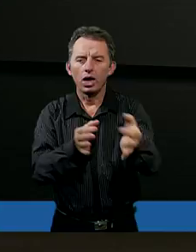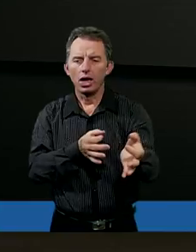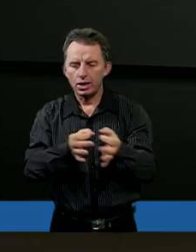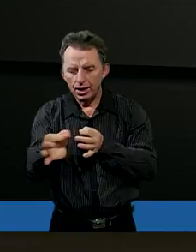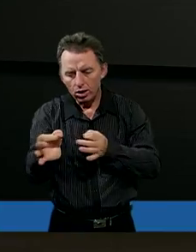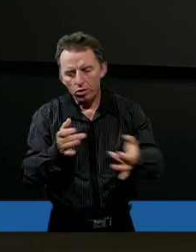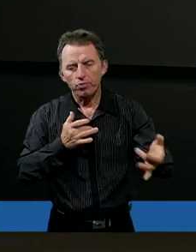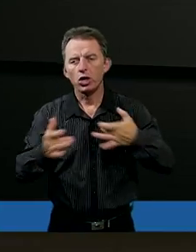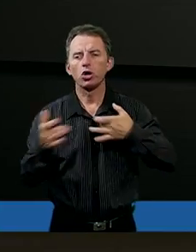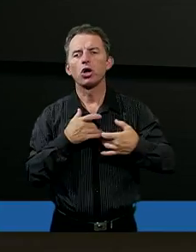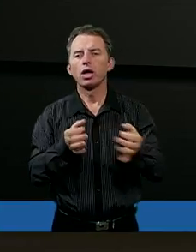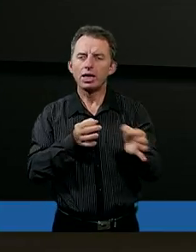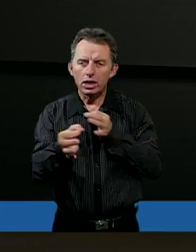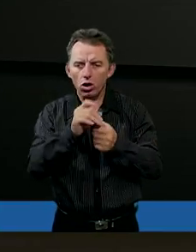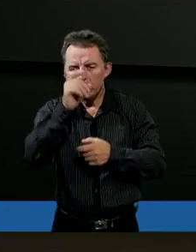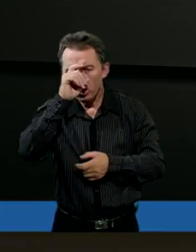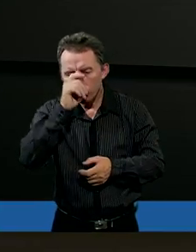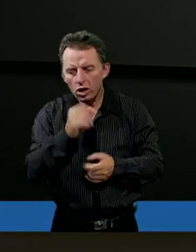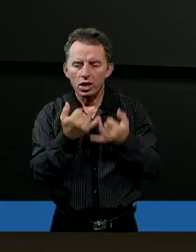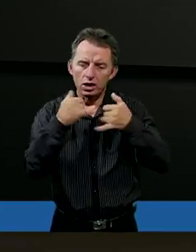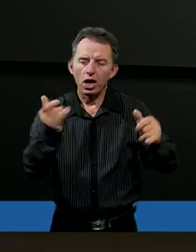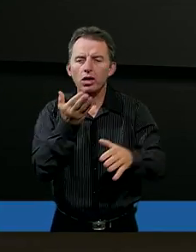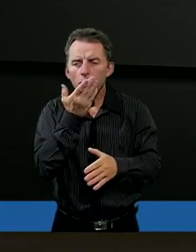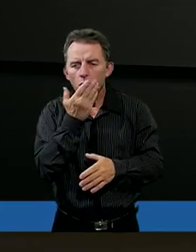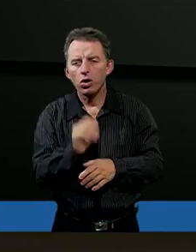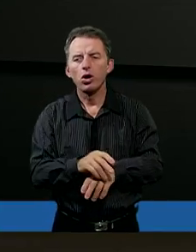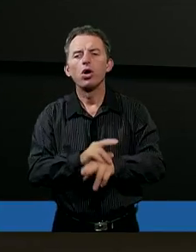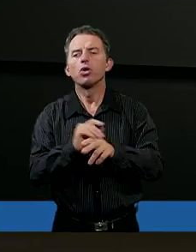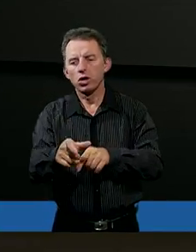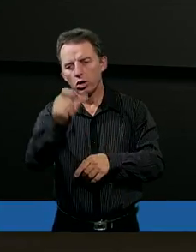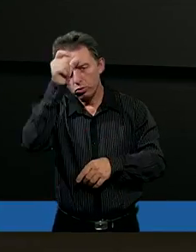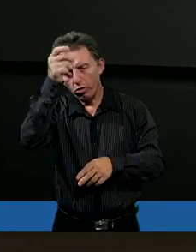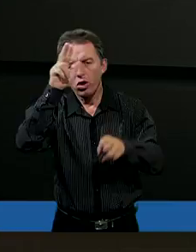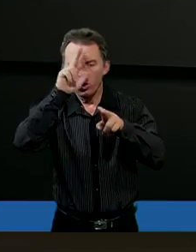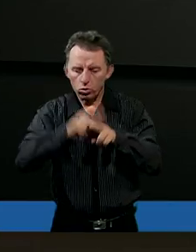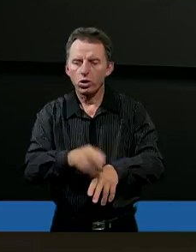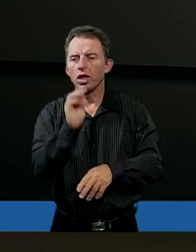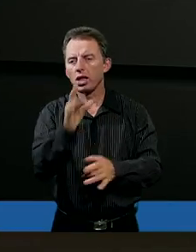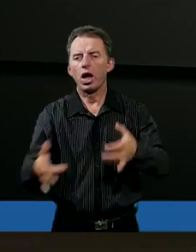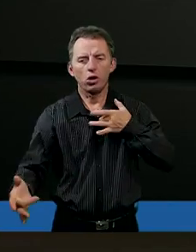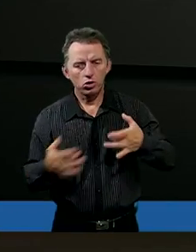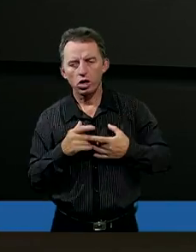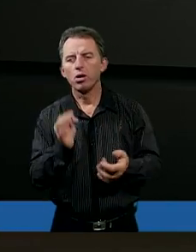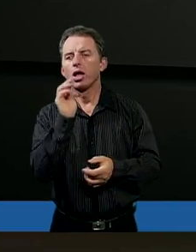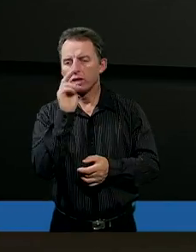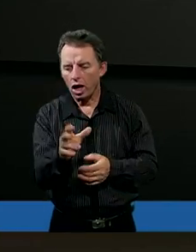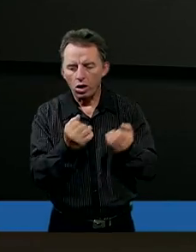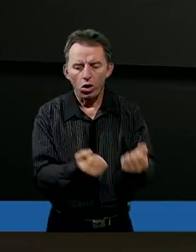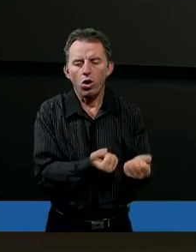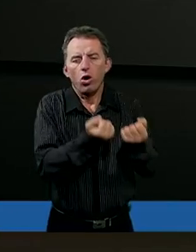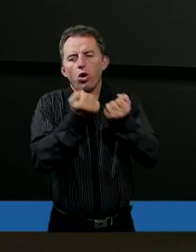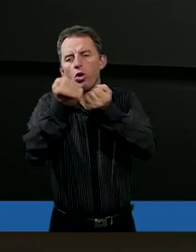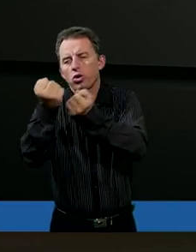historii cierpienia, historii zła. Inaczej mówiąc, czy mógł istnieć człowiek, który tak cierpiał i tak się odnosił